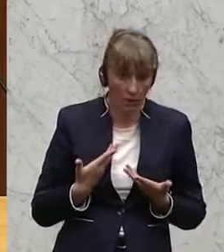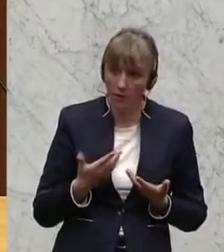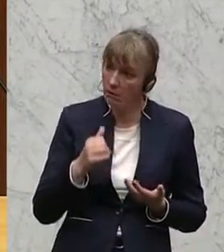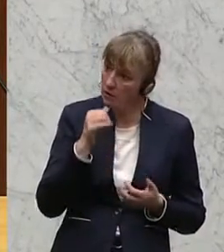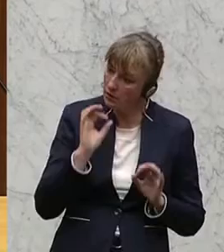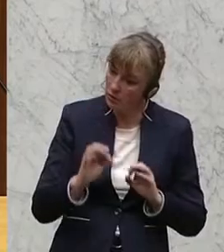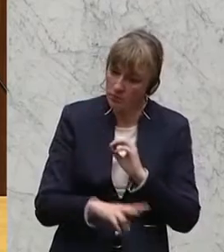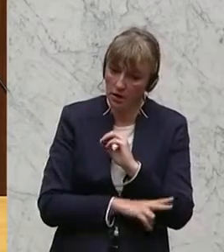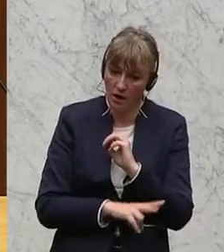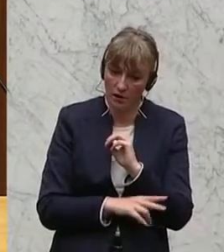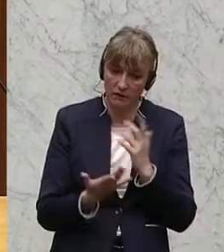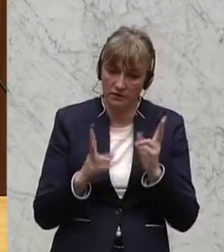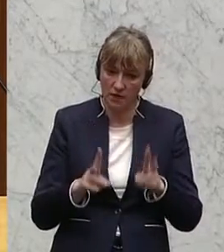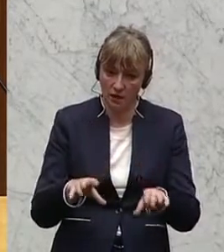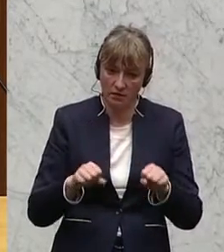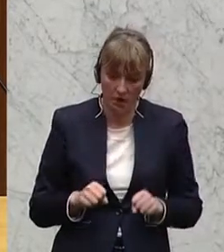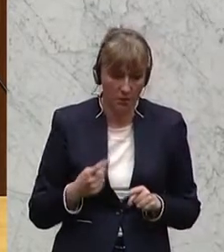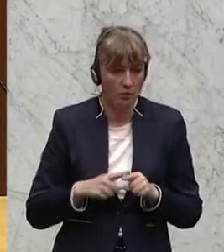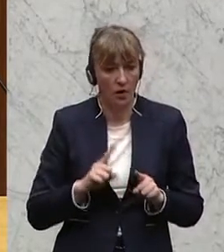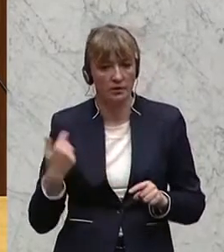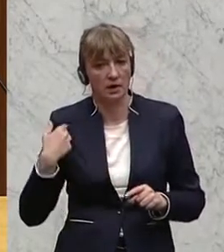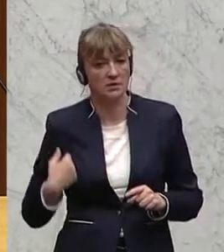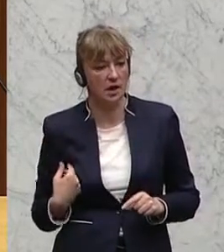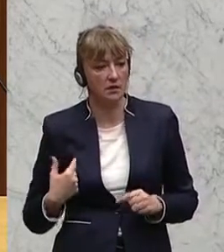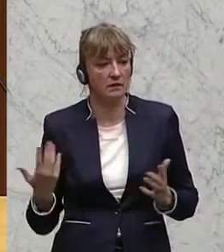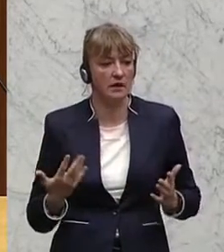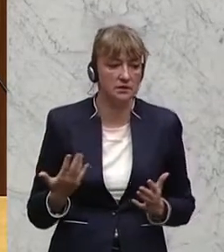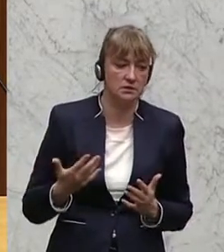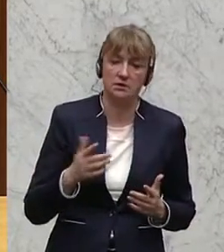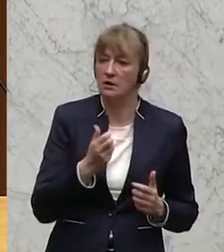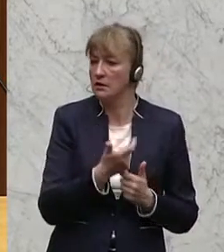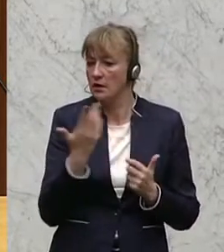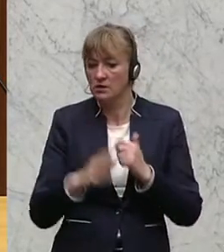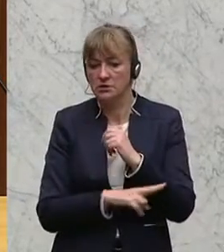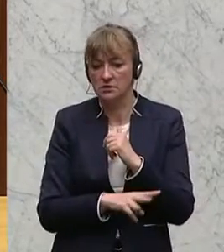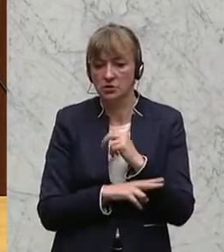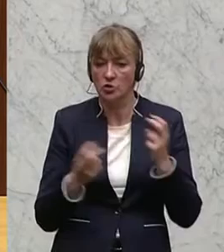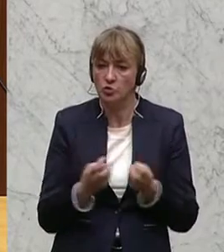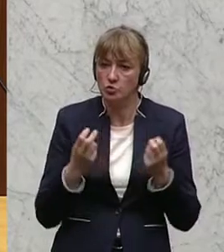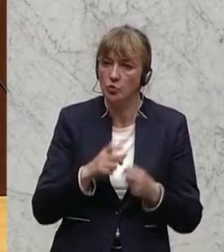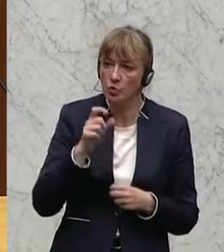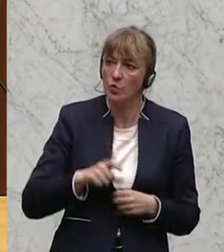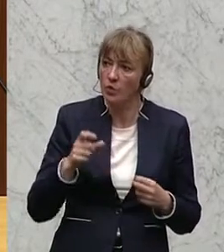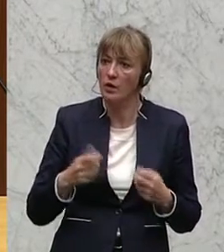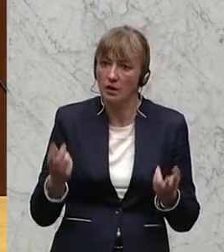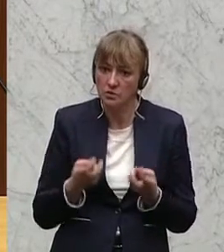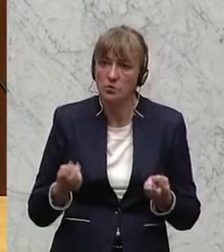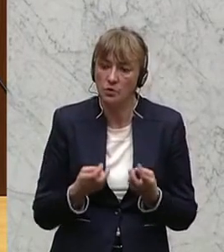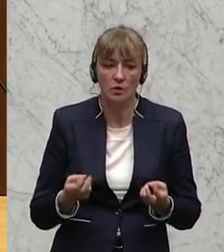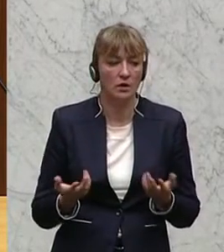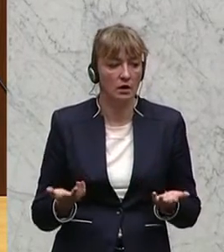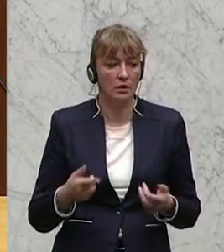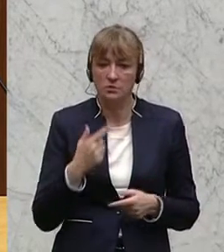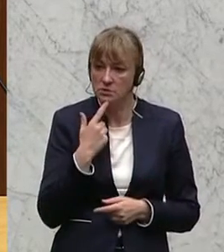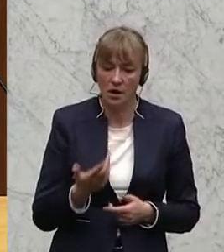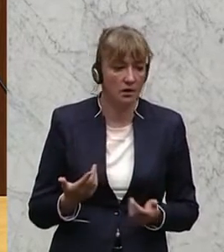anständigen Lehrlinge, die ich nehmen kann. Und auf der anderen Seite sind zig Lehrstellensuchende auf der Suche nach einer Lehrstelle